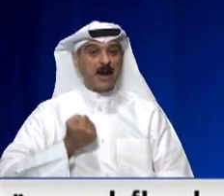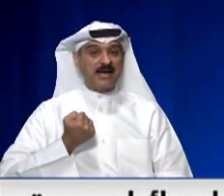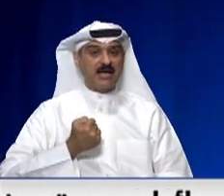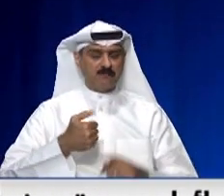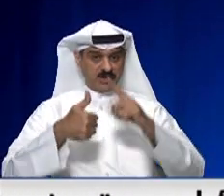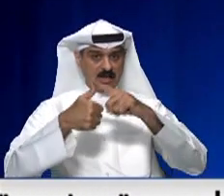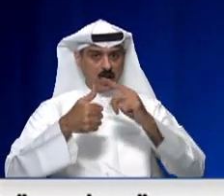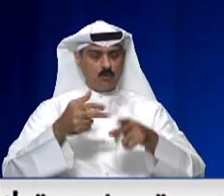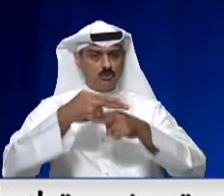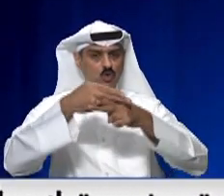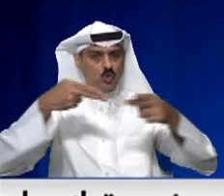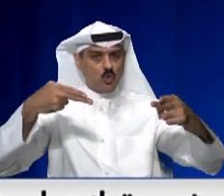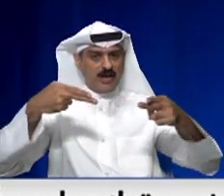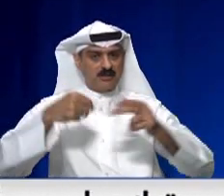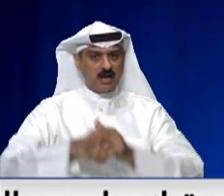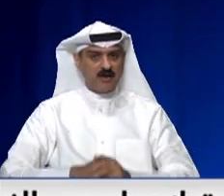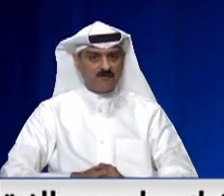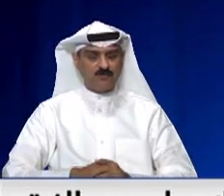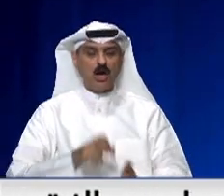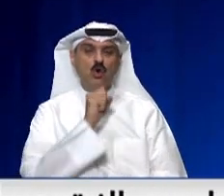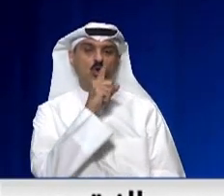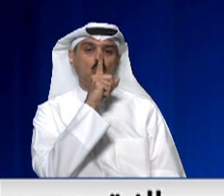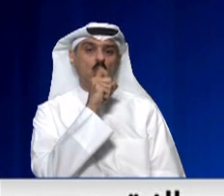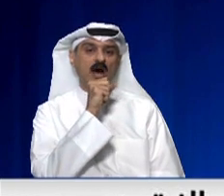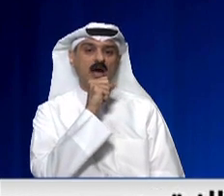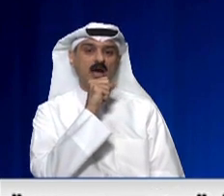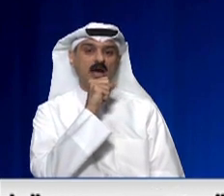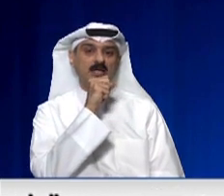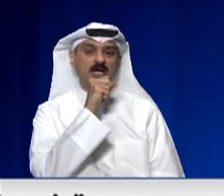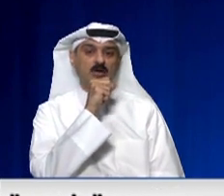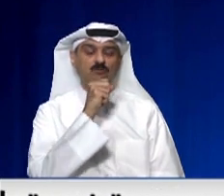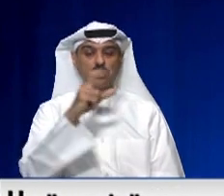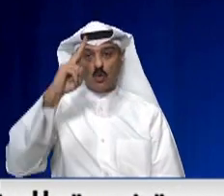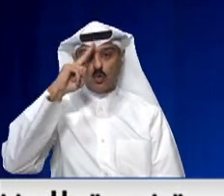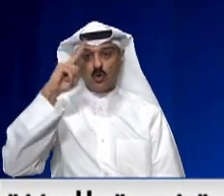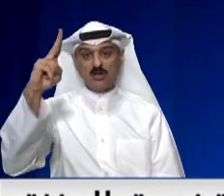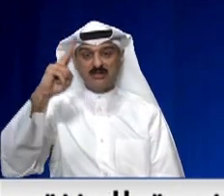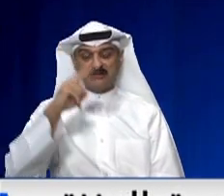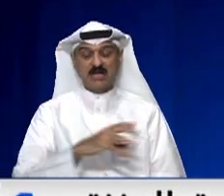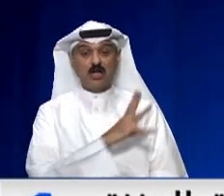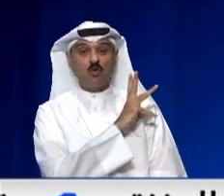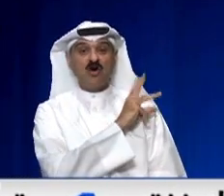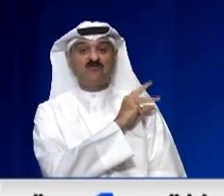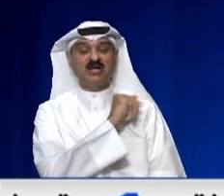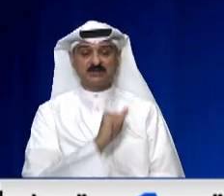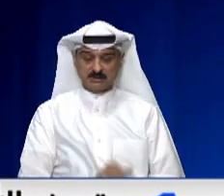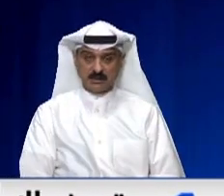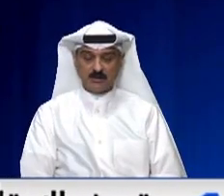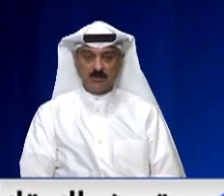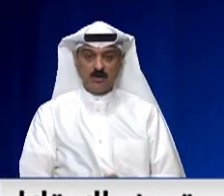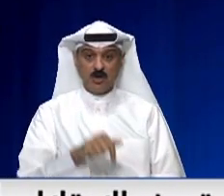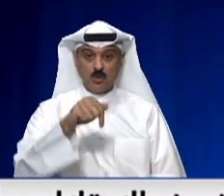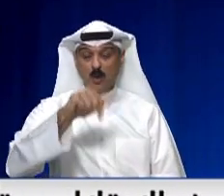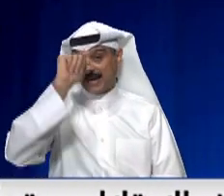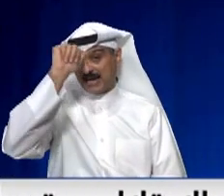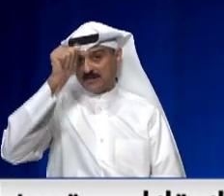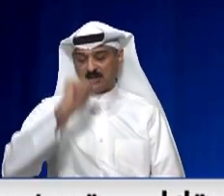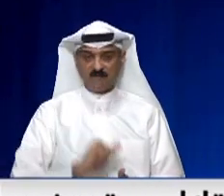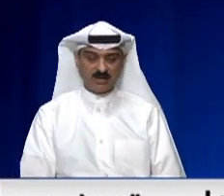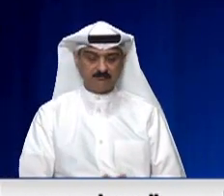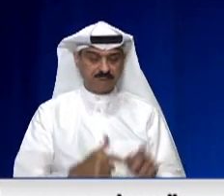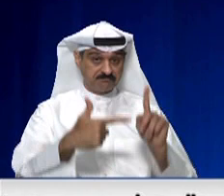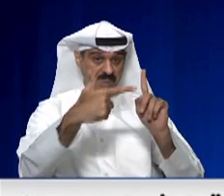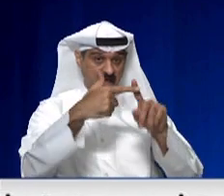اللقب، والكويت الكويتي والغراف القطري والخليج السعودي والصلاح الفلسطيني والنصر الذهبي الهندي. وتضم